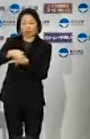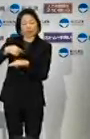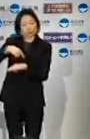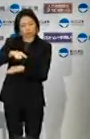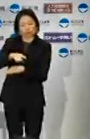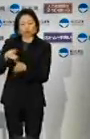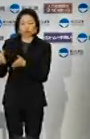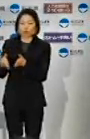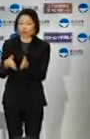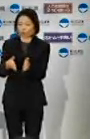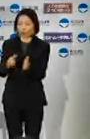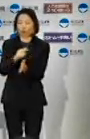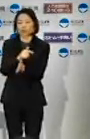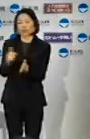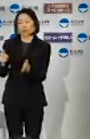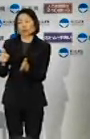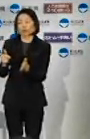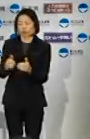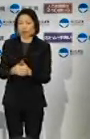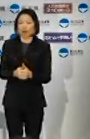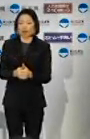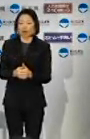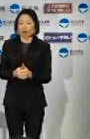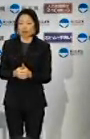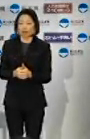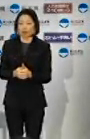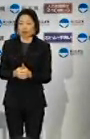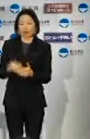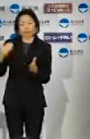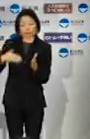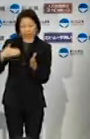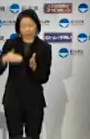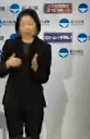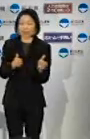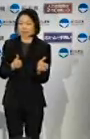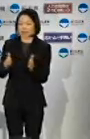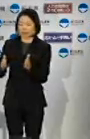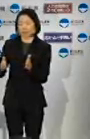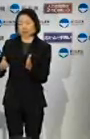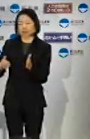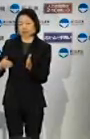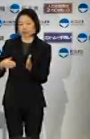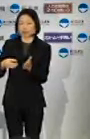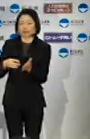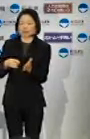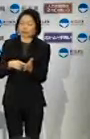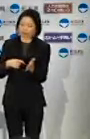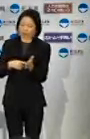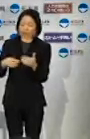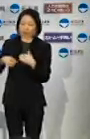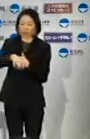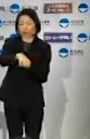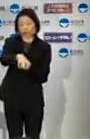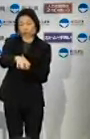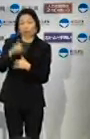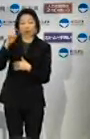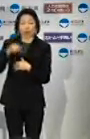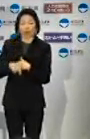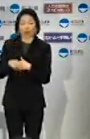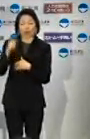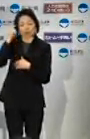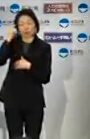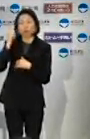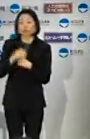行くような路線、ここにはまだ整備が進んでないものが あるかもしれません。具体